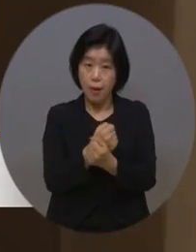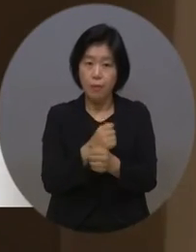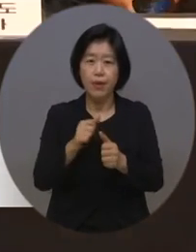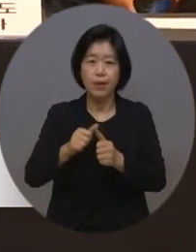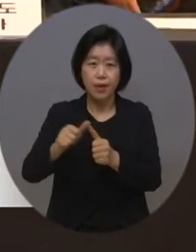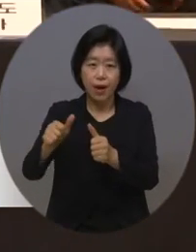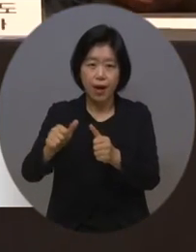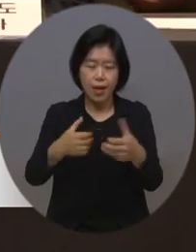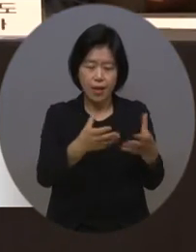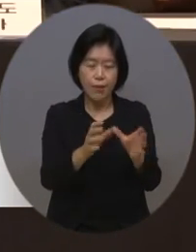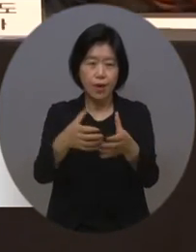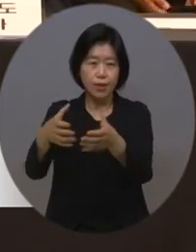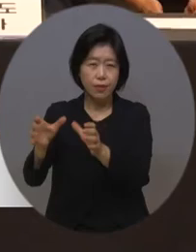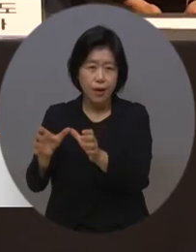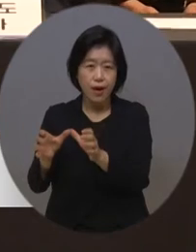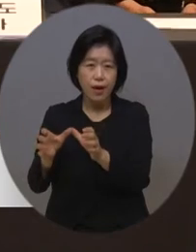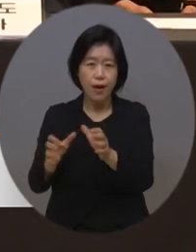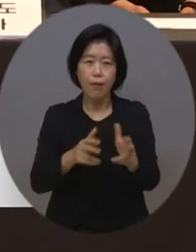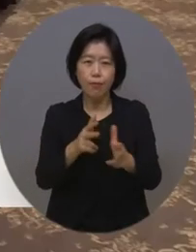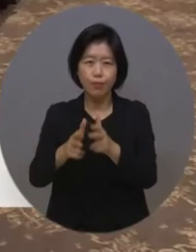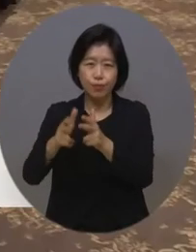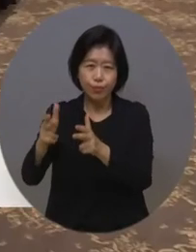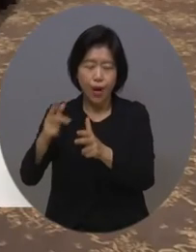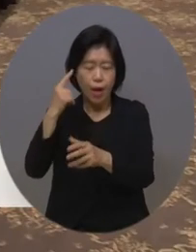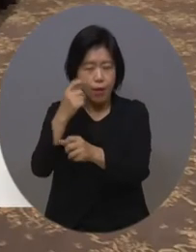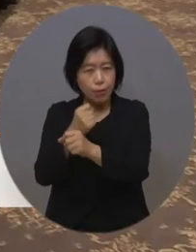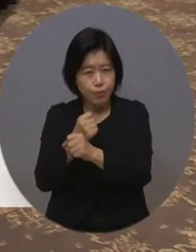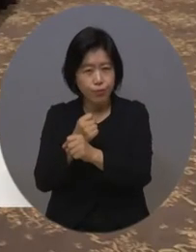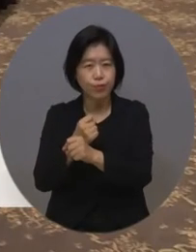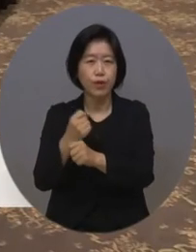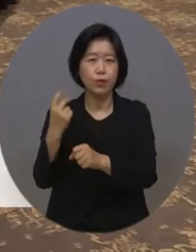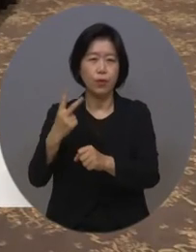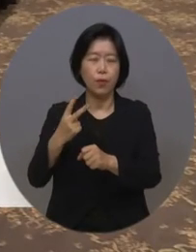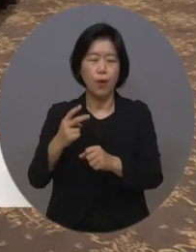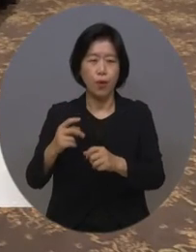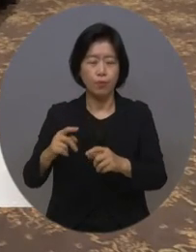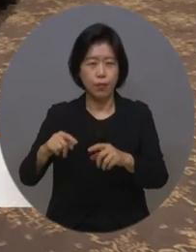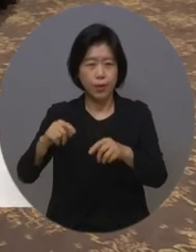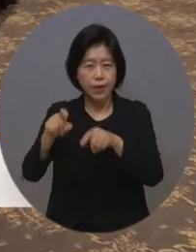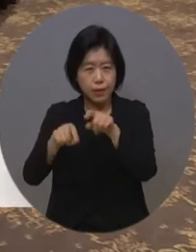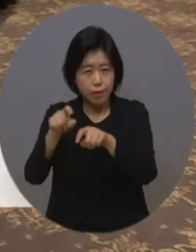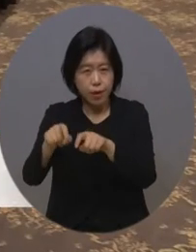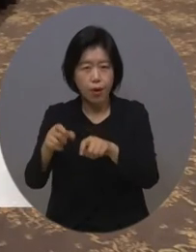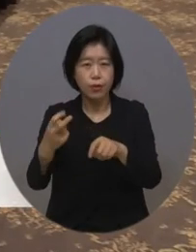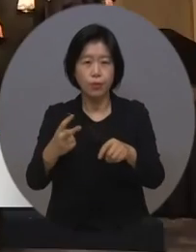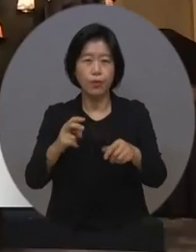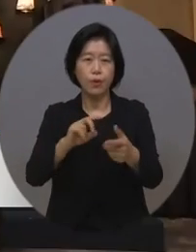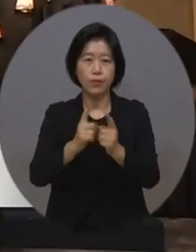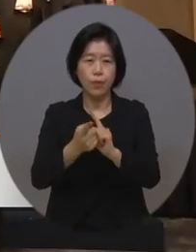기관과 기업은 친환경 선박의 연구개발 도입, 그리고 실용화를 위해 상호 협력 관계를